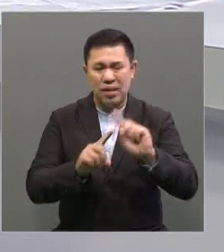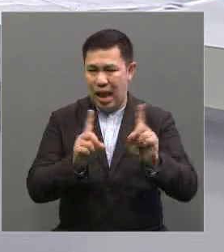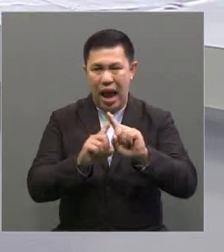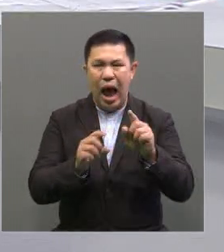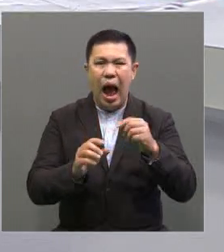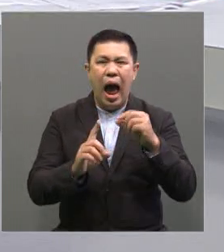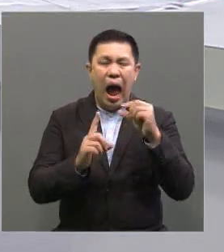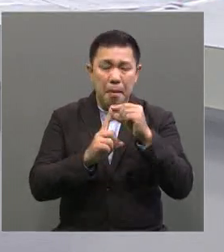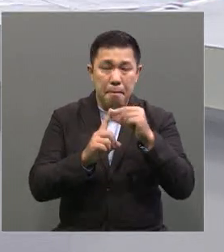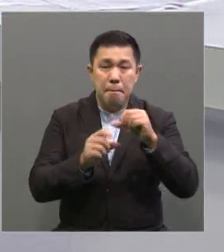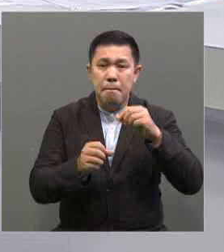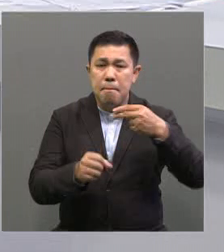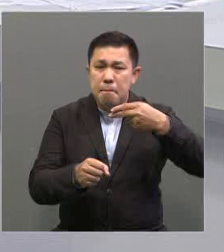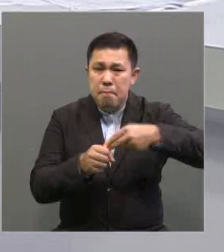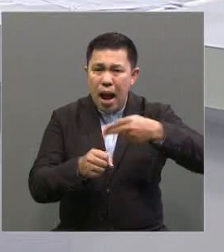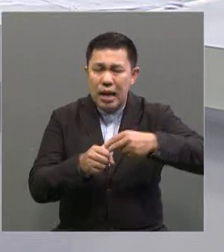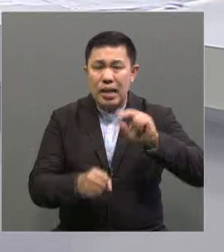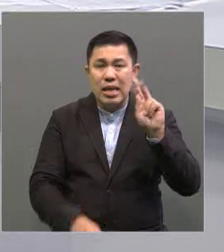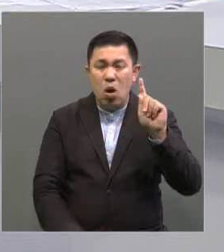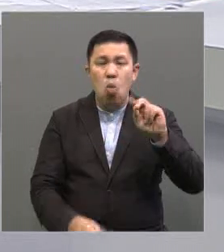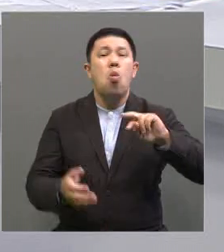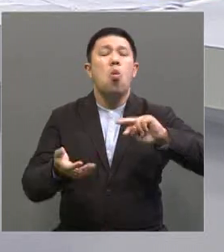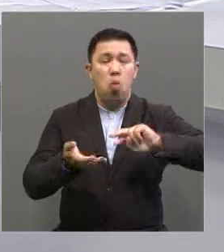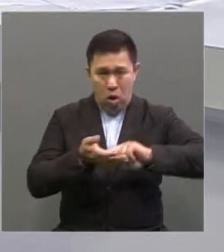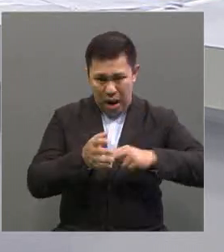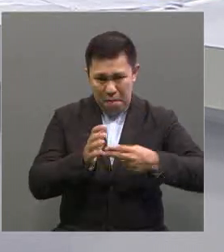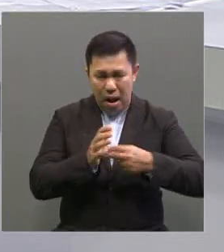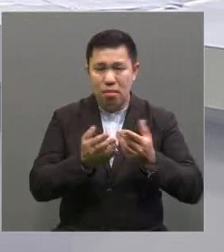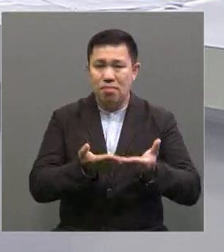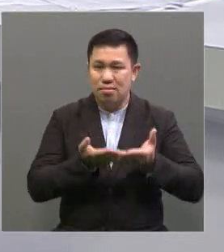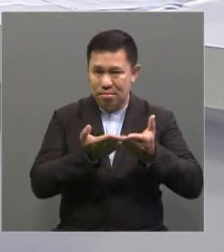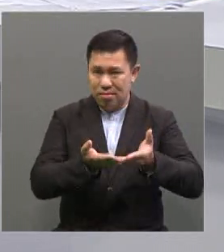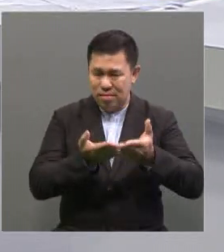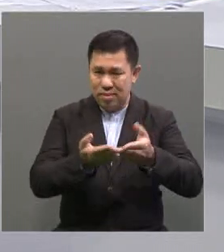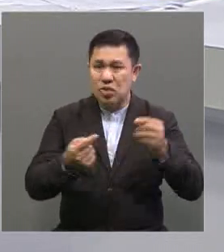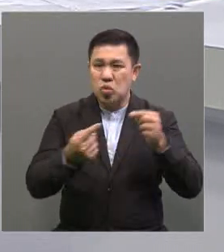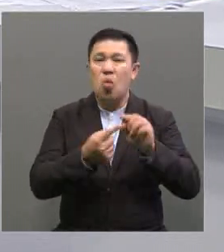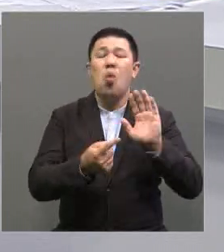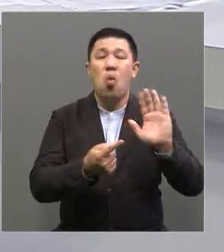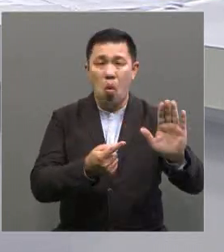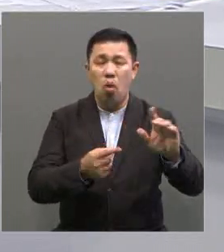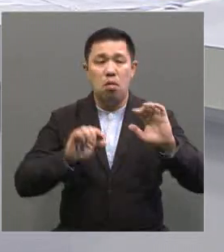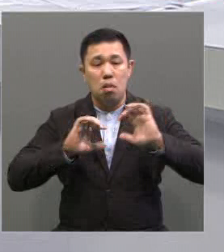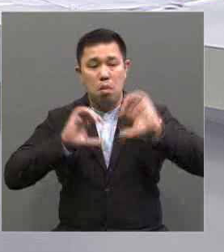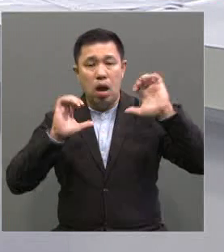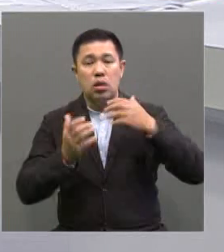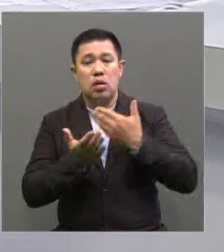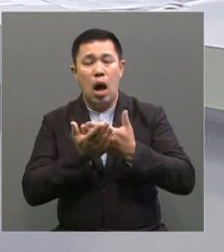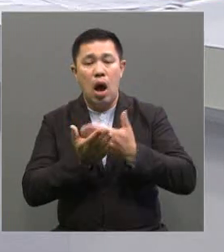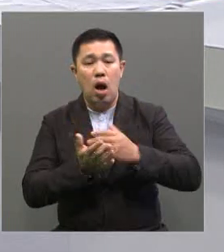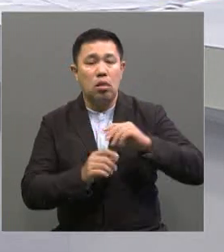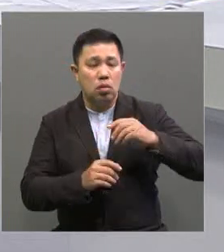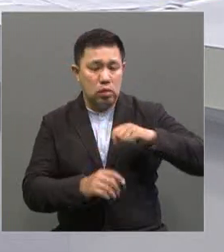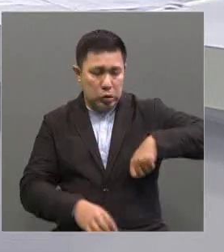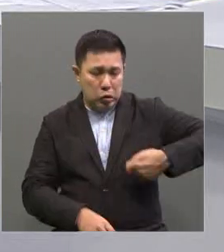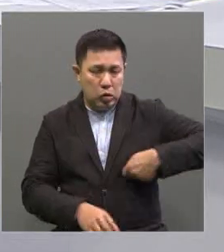น้ำมันเขียวเนี่ยเป็นน้ำมันสำหรับภาคประมงนะครับคุณผู้ชมคือภาครัฐเนี่ยเขามีมาตรการในการลดต้นทุนลดภาระเรื่องของน้ำมันให้กับก